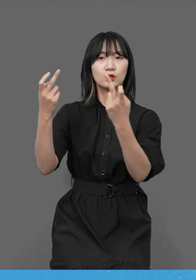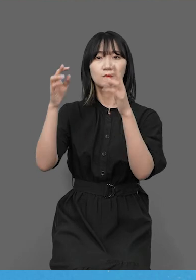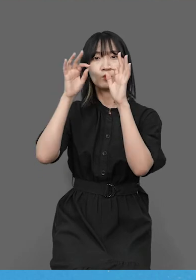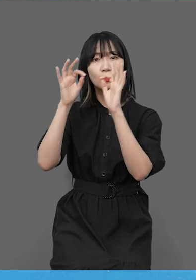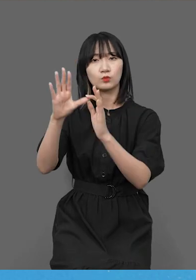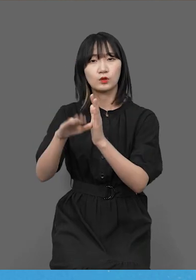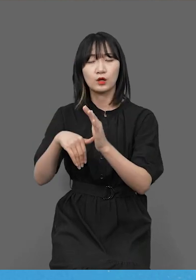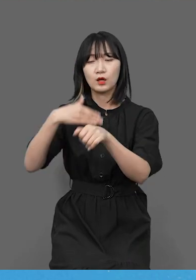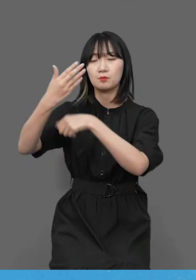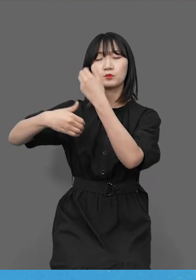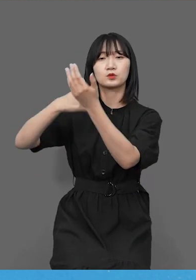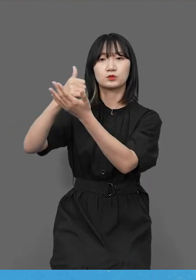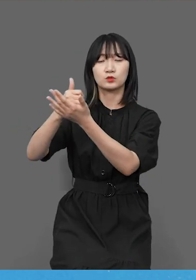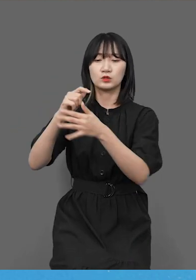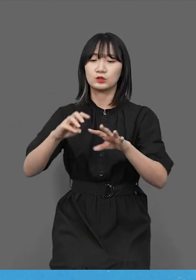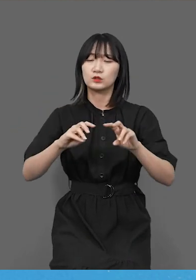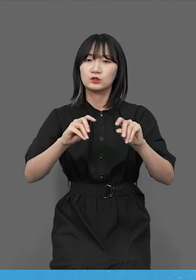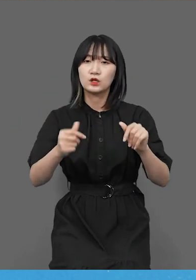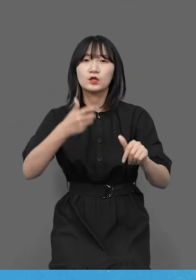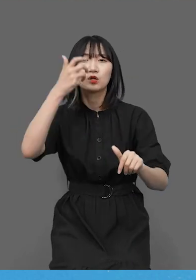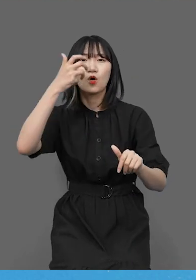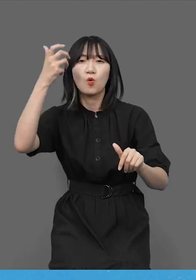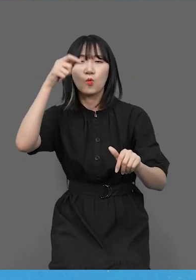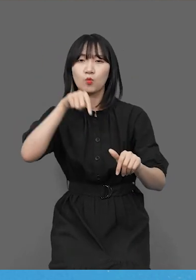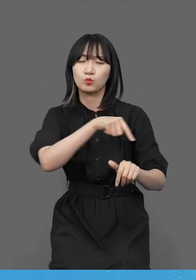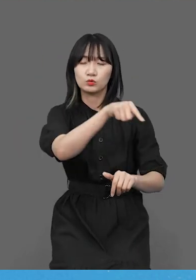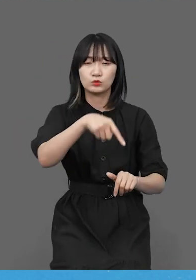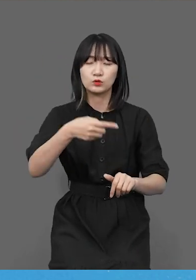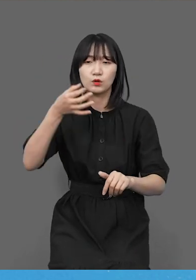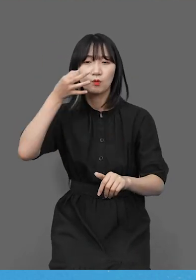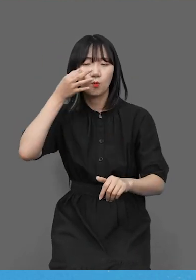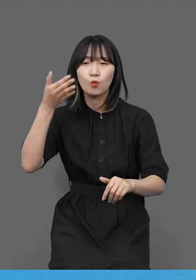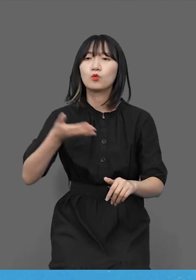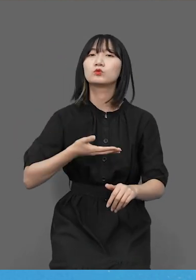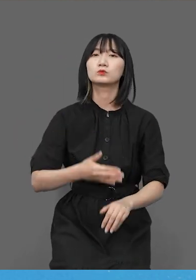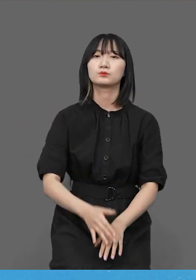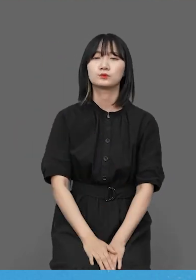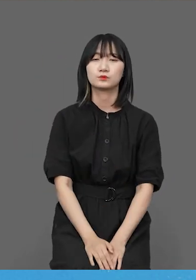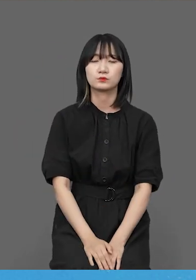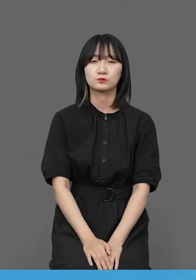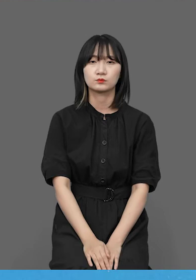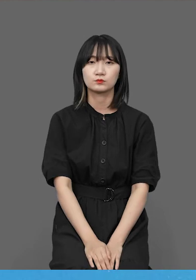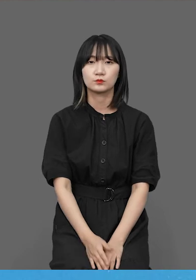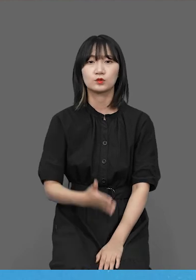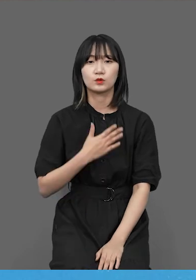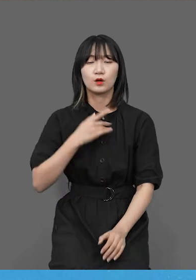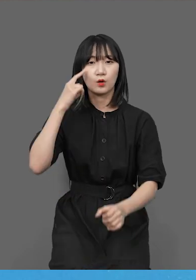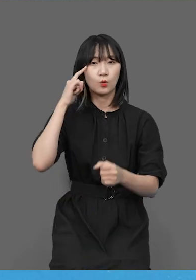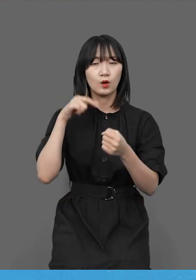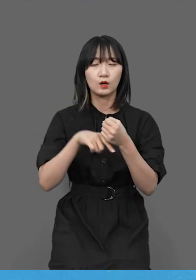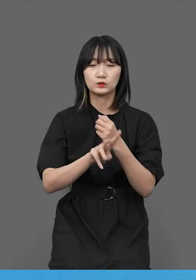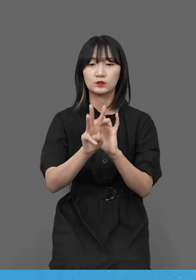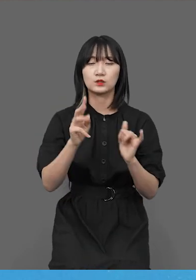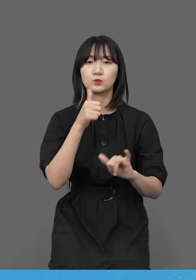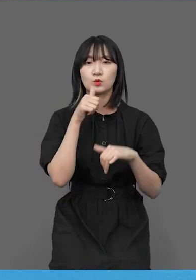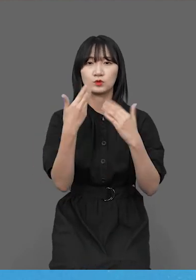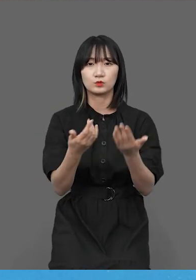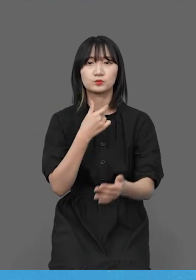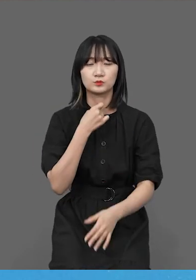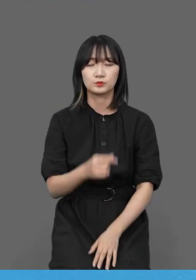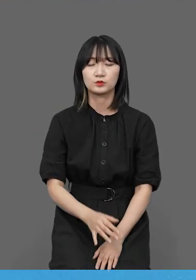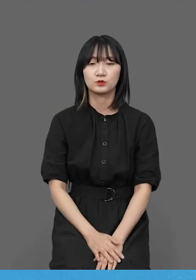때 하나님께서 이 땅에 있는 영혼들을 보게 해 주신 것이죠. 제가 과학자 3분을 소개해